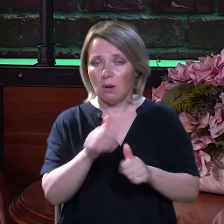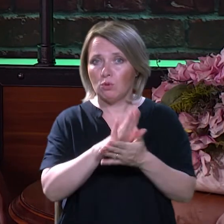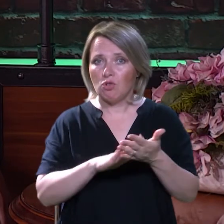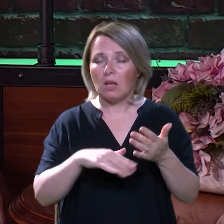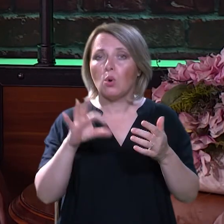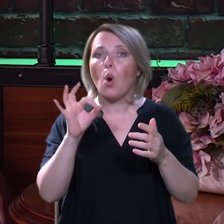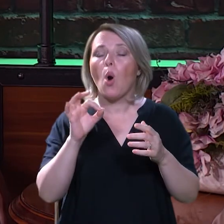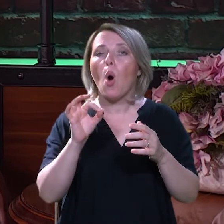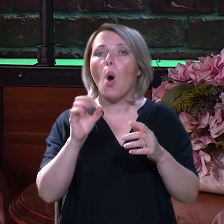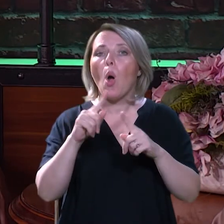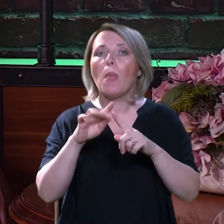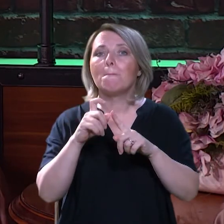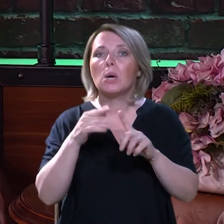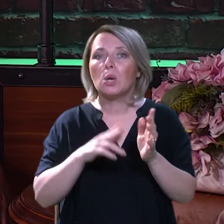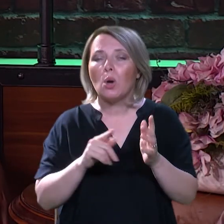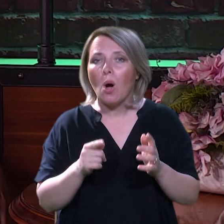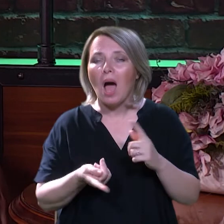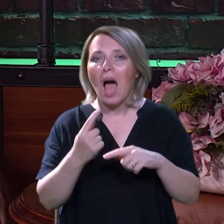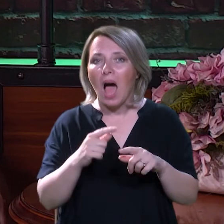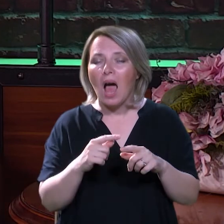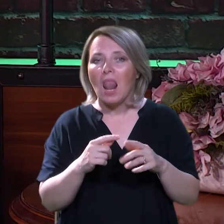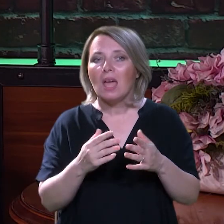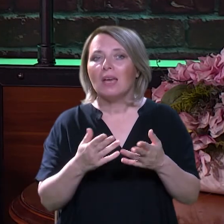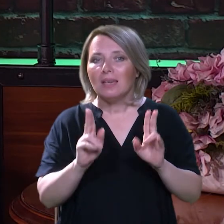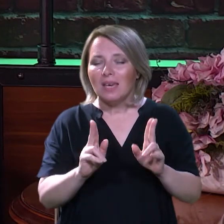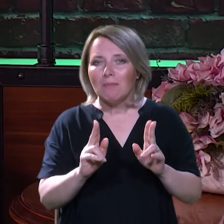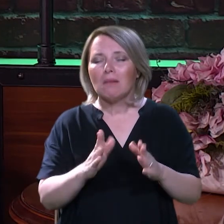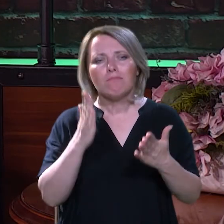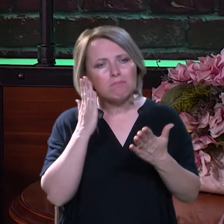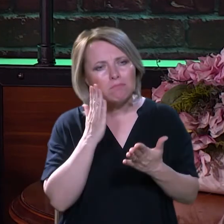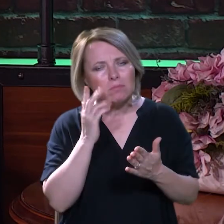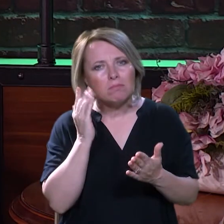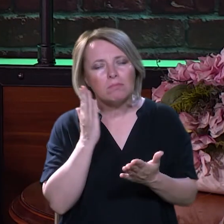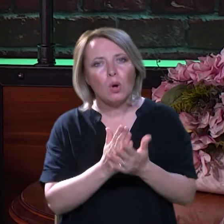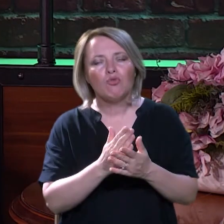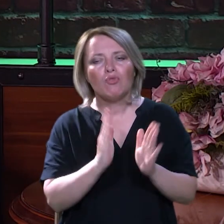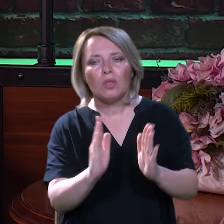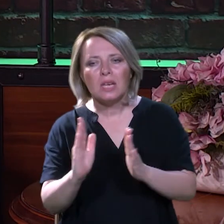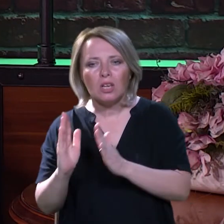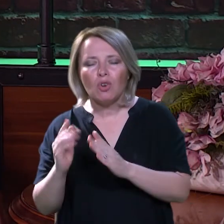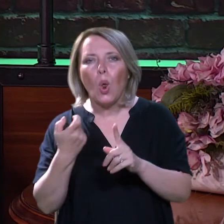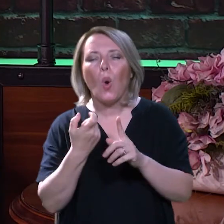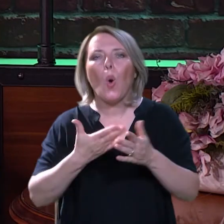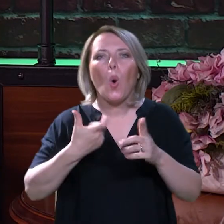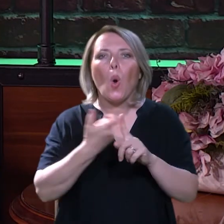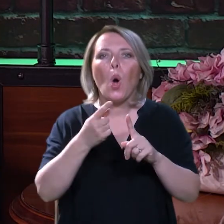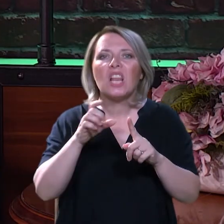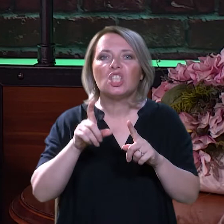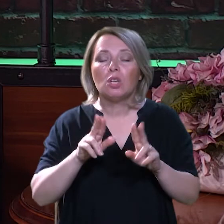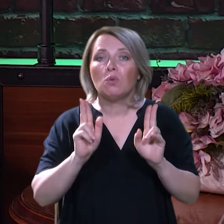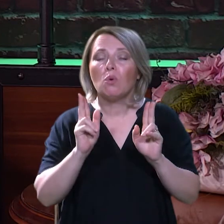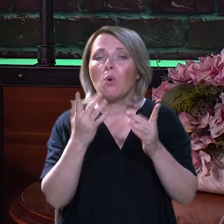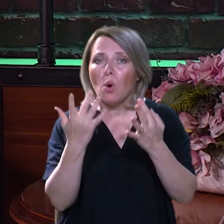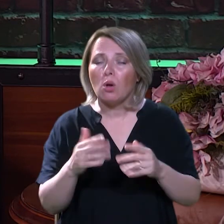nekako samo po sebi. Ali opet i ono ima svoju količinu i kapacitet koliko može primiti i prihvatiti. Tako da je